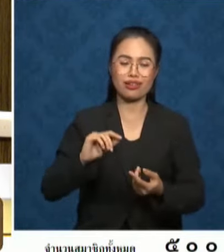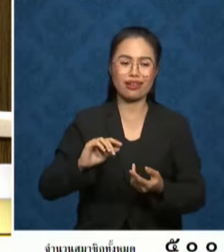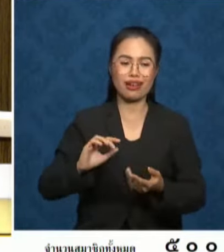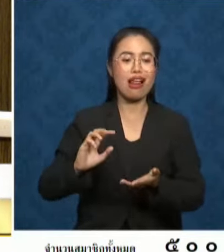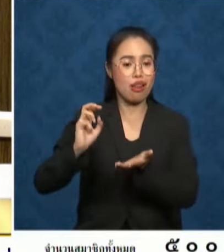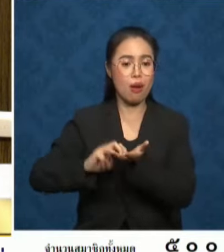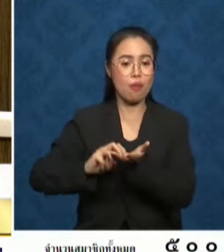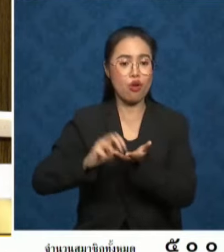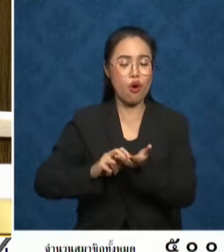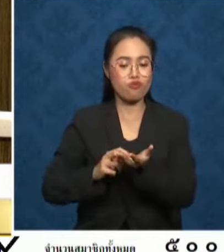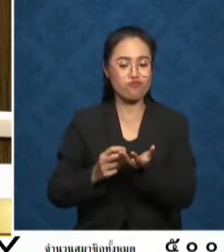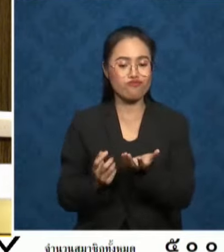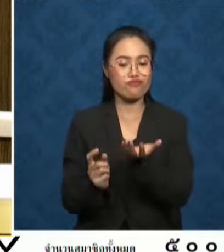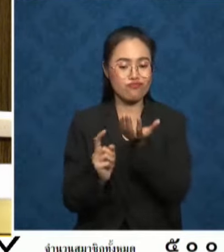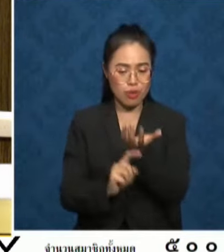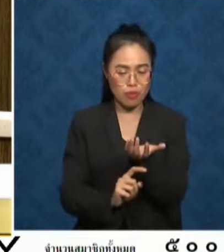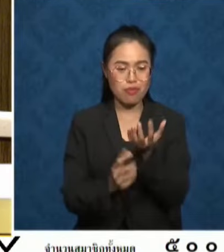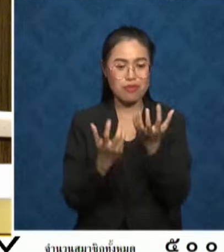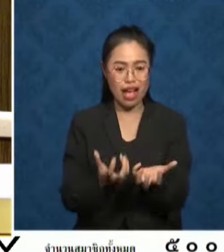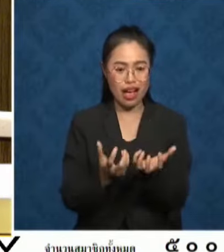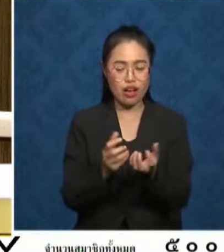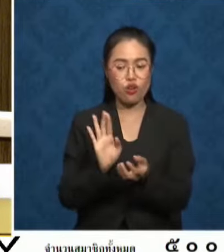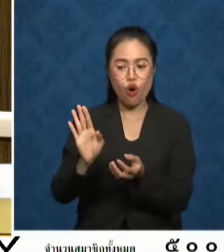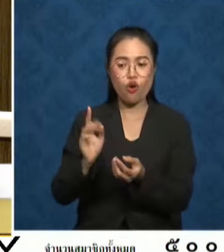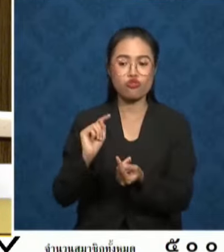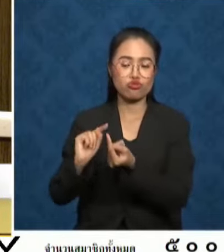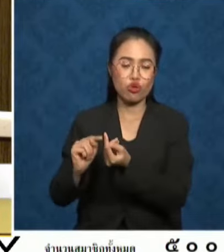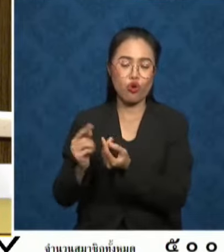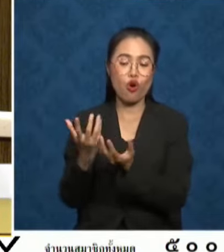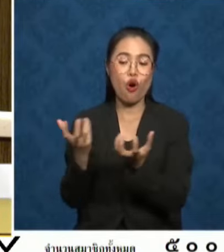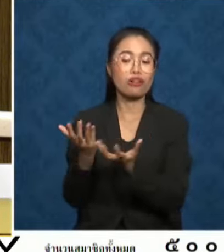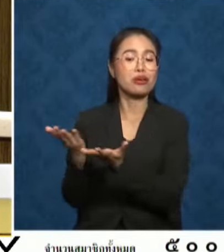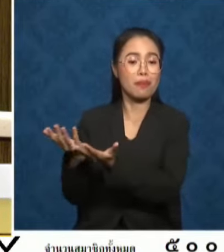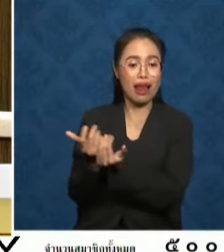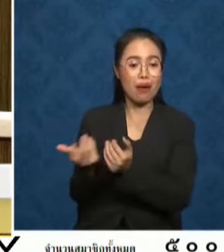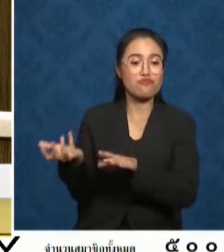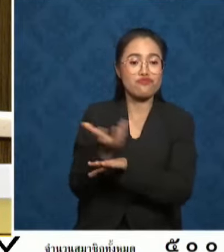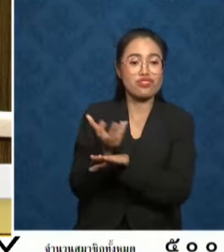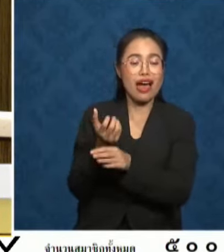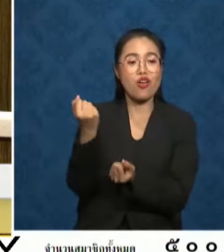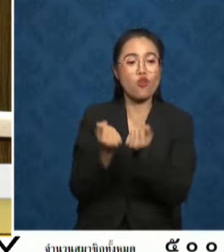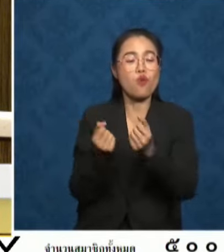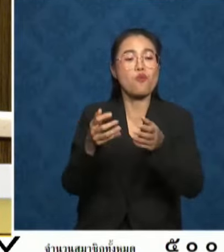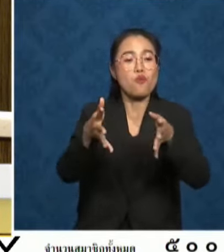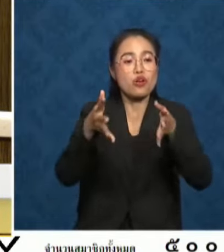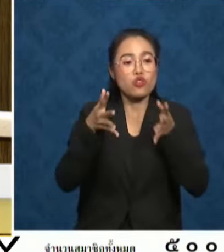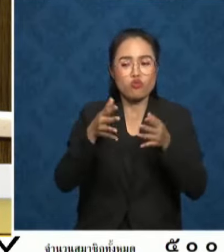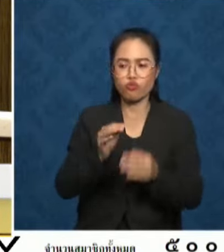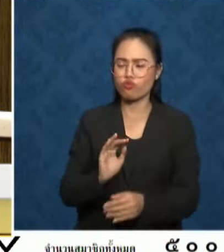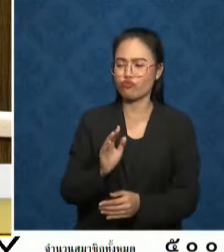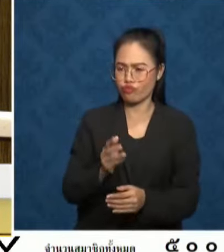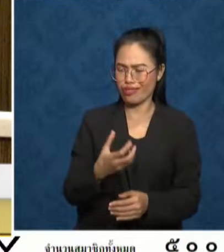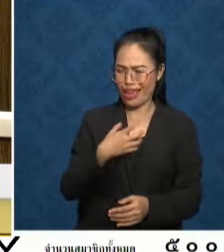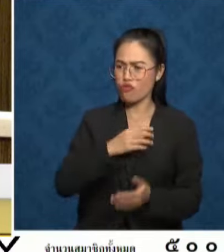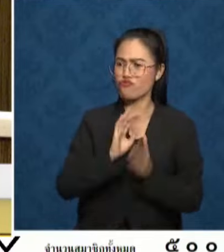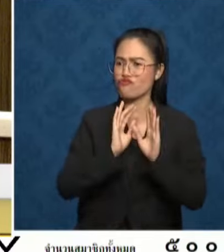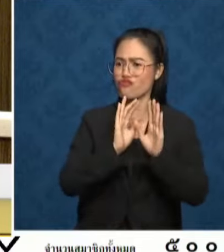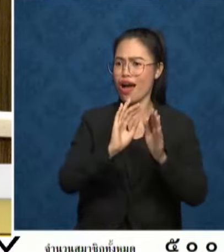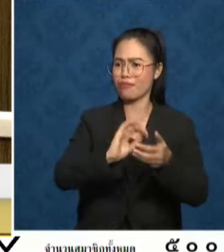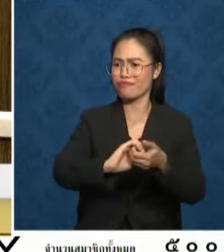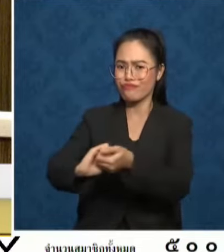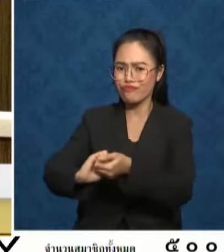น้ำหนักรบรรทุกจากแหล่งผลิตสินค้าหรือแหล่งต้นทางท่านประสานกระทรวงอุตสาหกรรมง่ายๆมากเลยฮให้